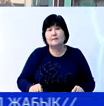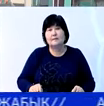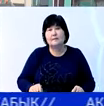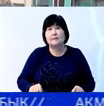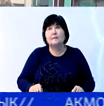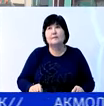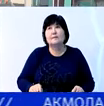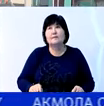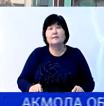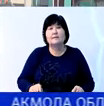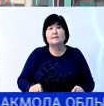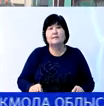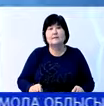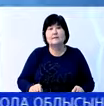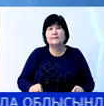ауданынан.